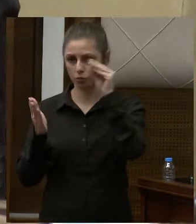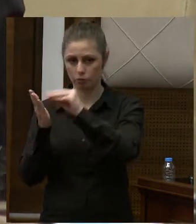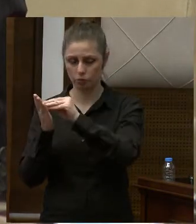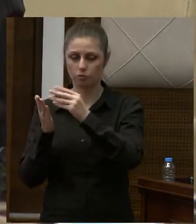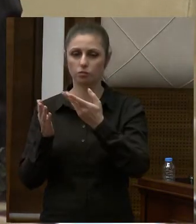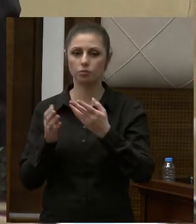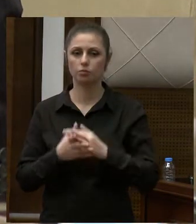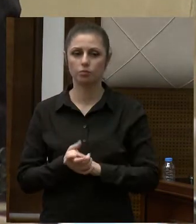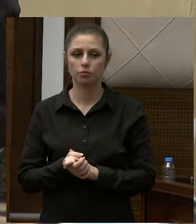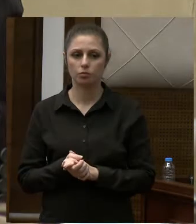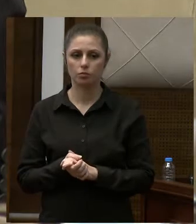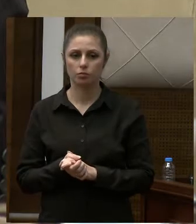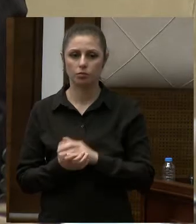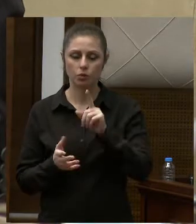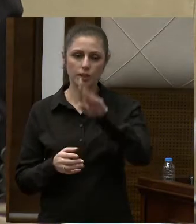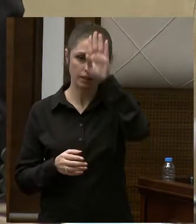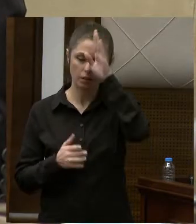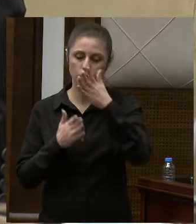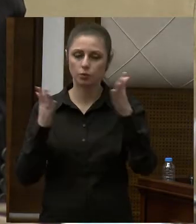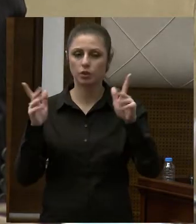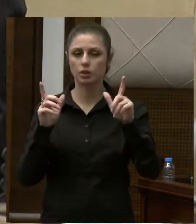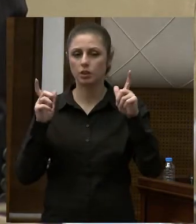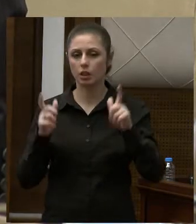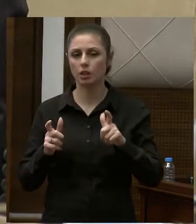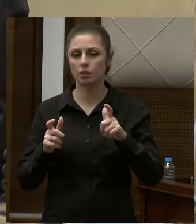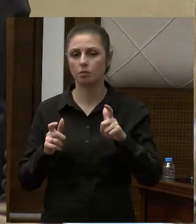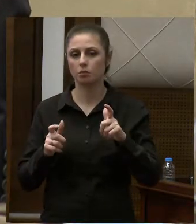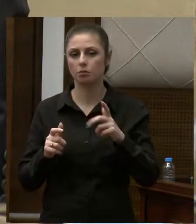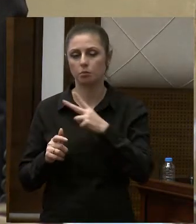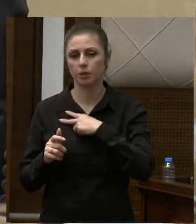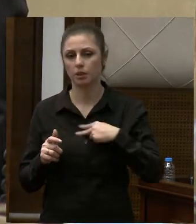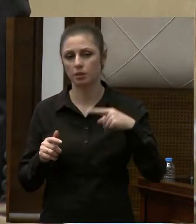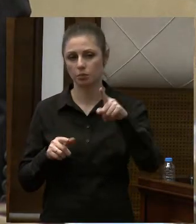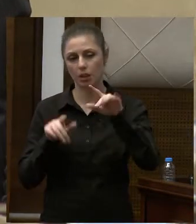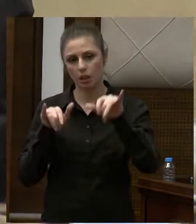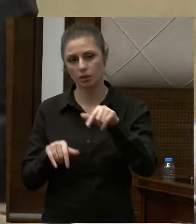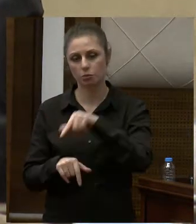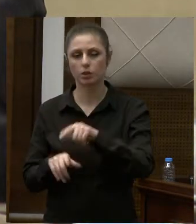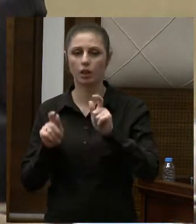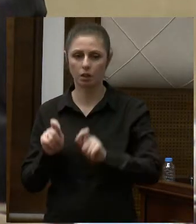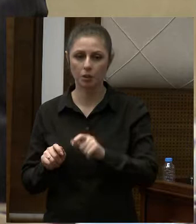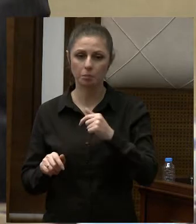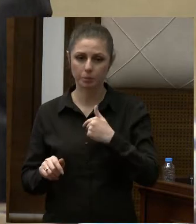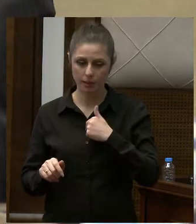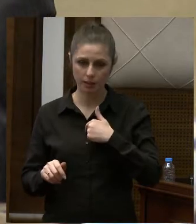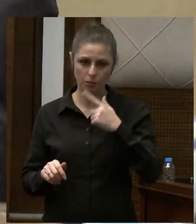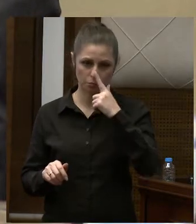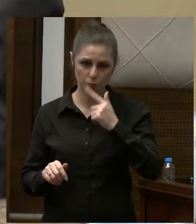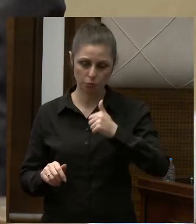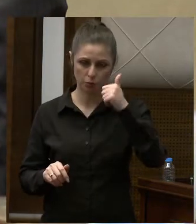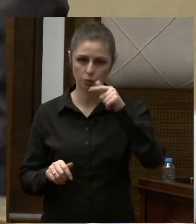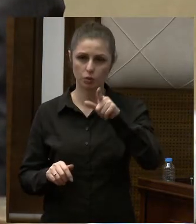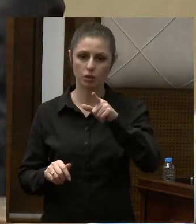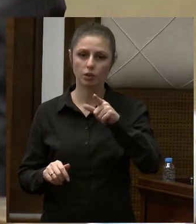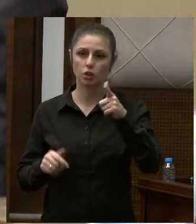şekilde. Tabii. Bununla ilgili İstanbul Büyükşehir Belediyesi'ndeki uygulamamızın aynısını burada da talep etmekteyim. Nedir? Bizden eğer ki müdürlükleri son bulan